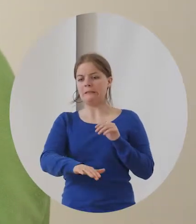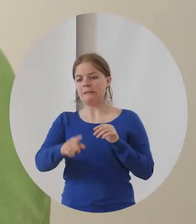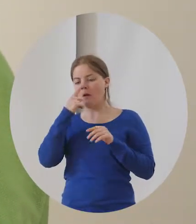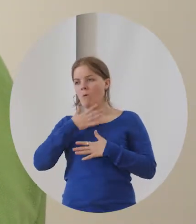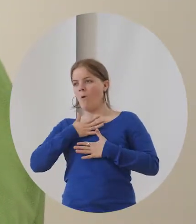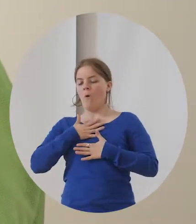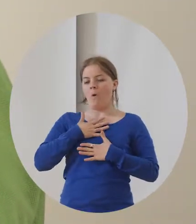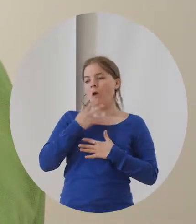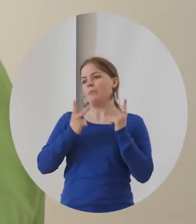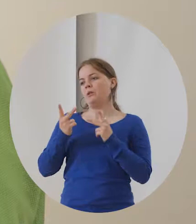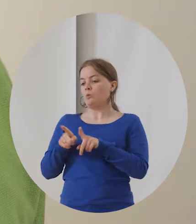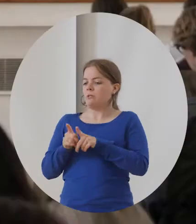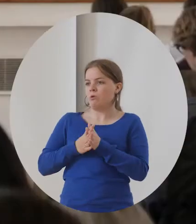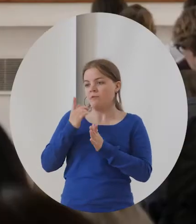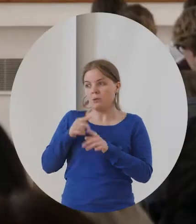comme ça.